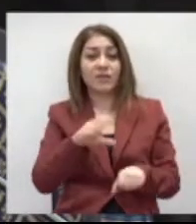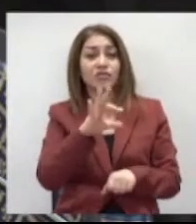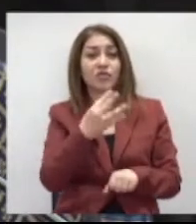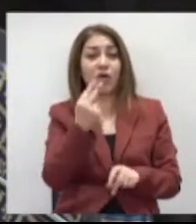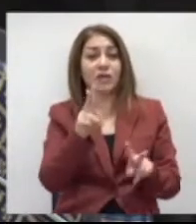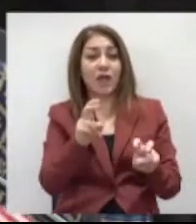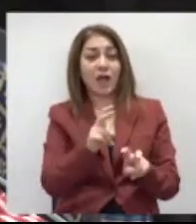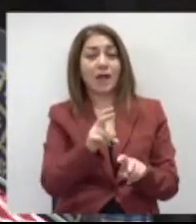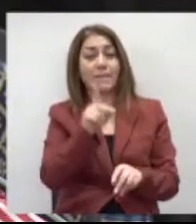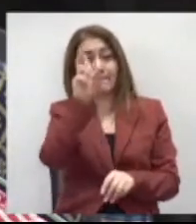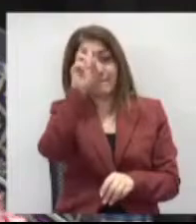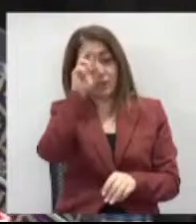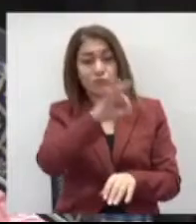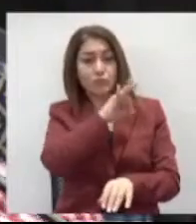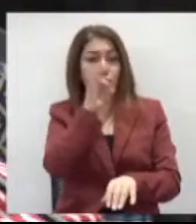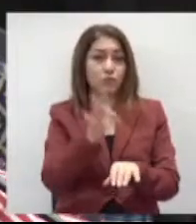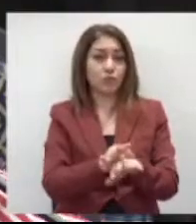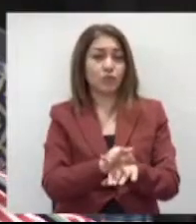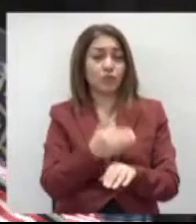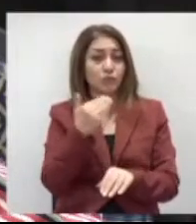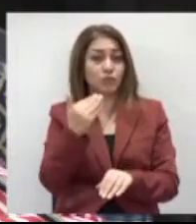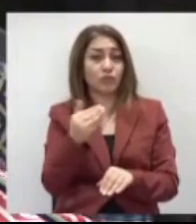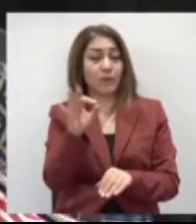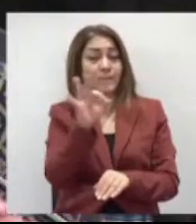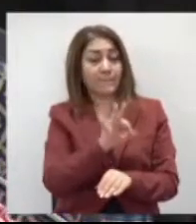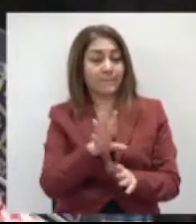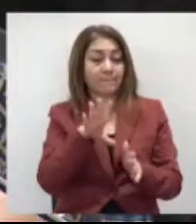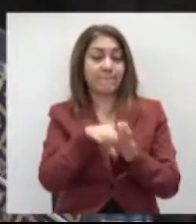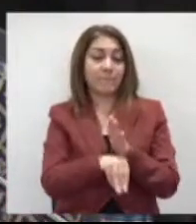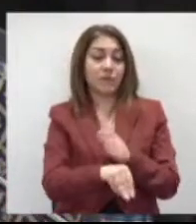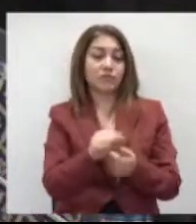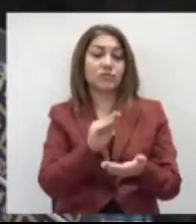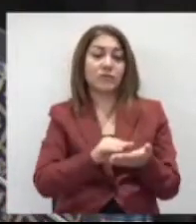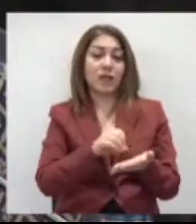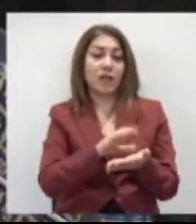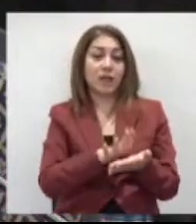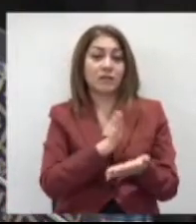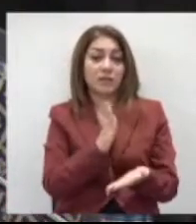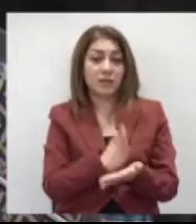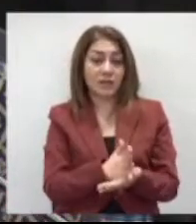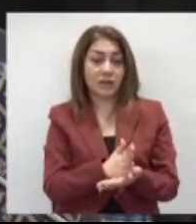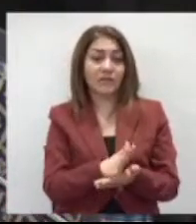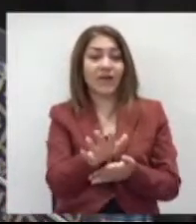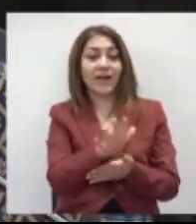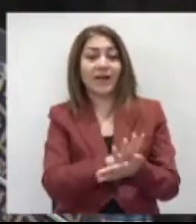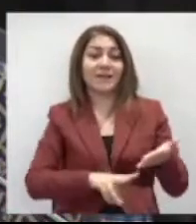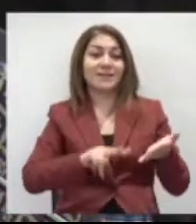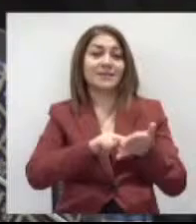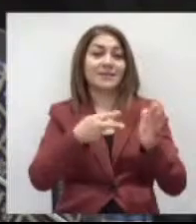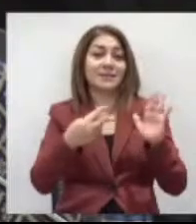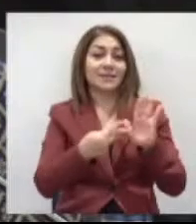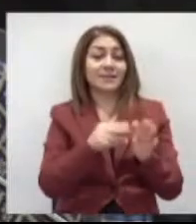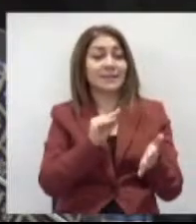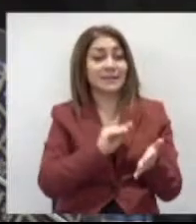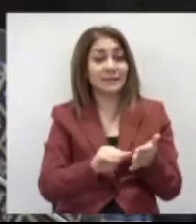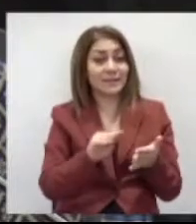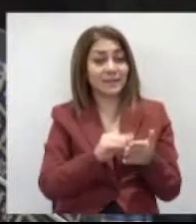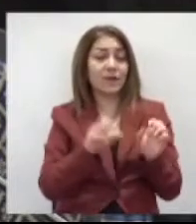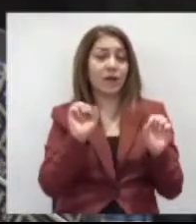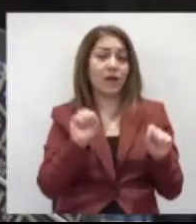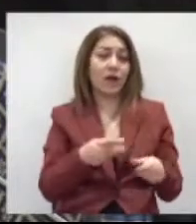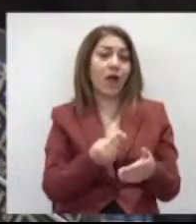երաշխիքներին առնչվող և այլն, դրանք միանշանակ այս կոնտեքստում ներառված են, արդեն հայեցակարգը գրելիս ինձ թվում է, կարելի է հատուկ